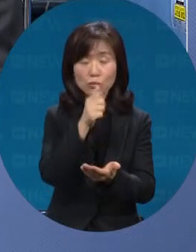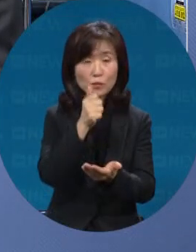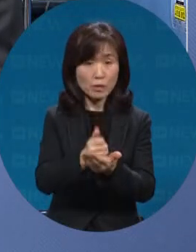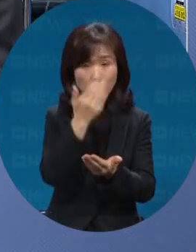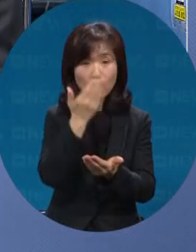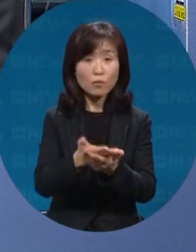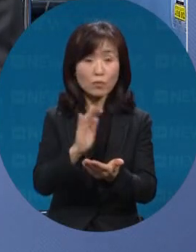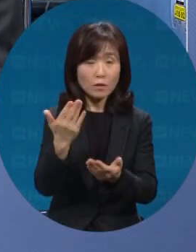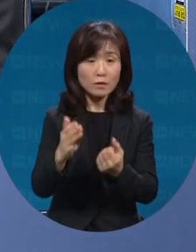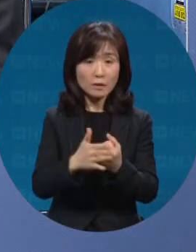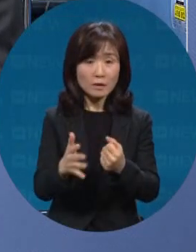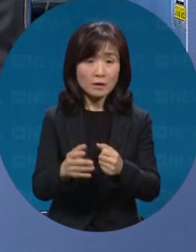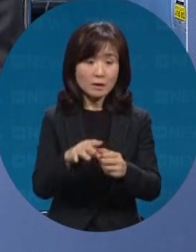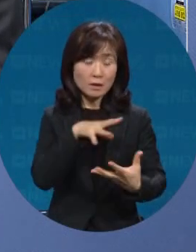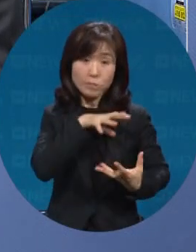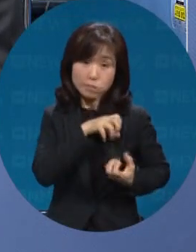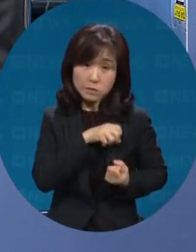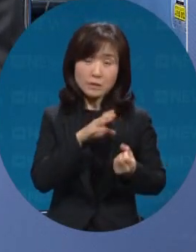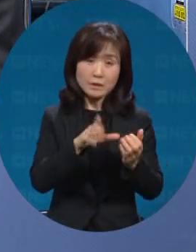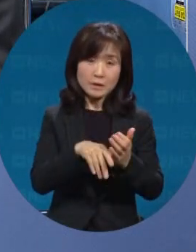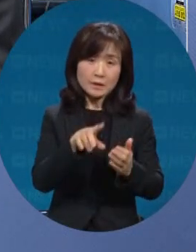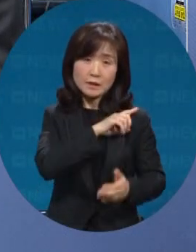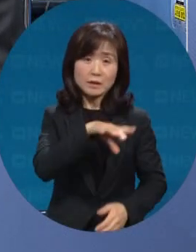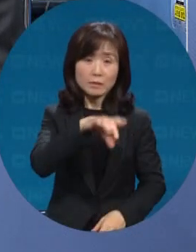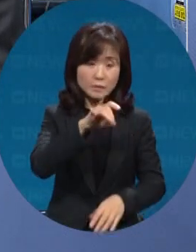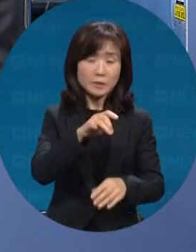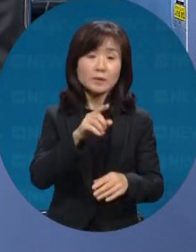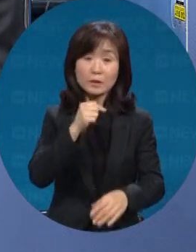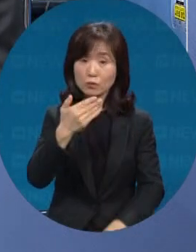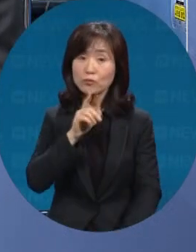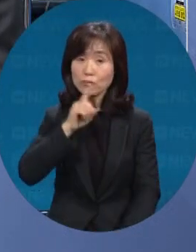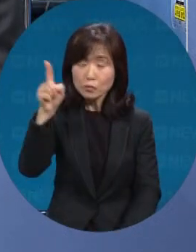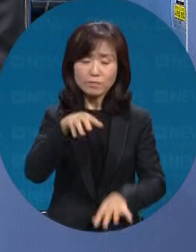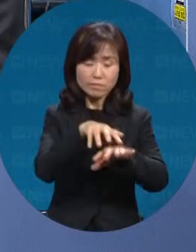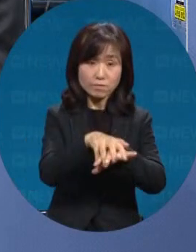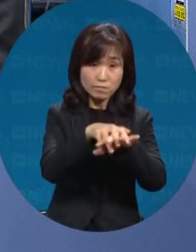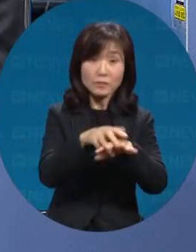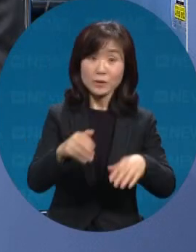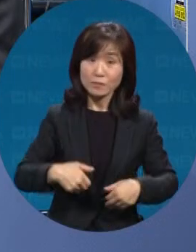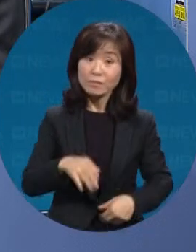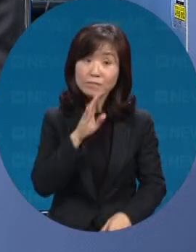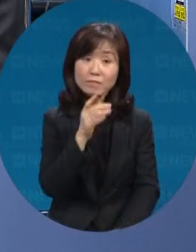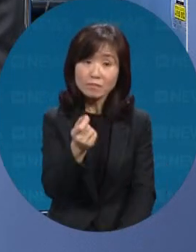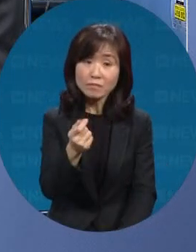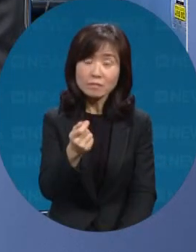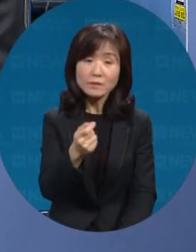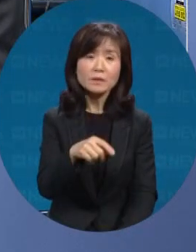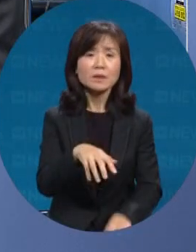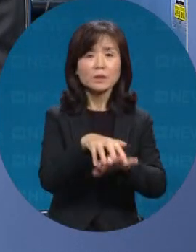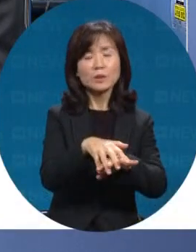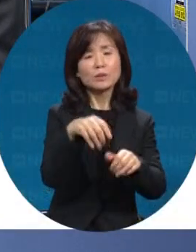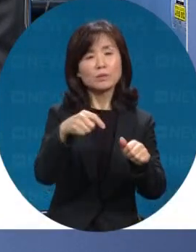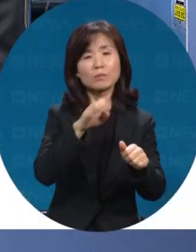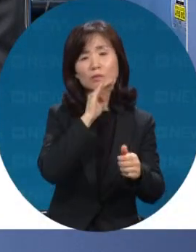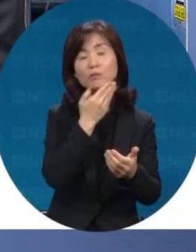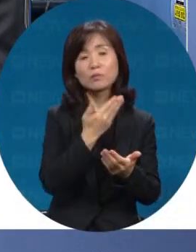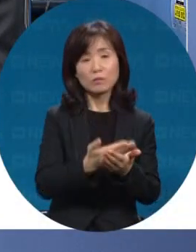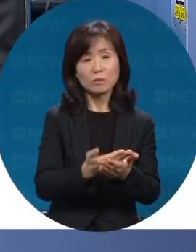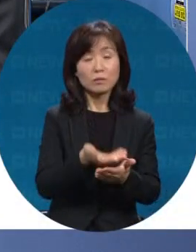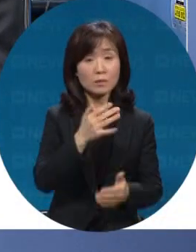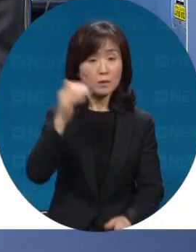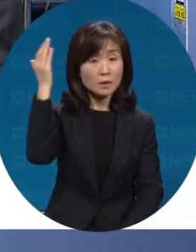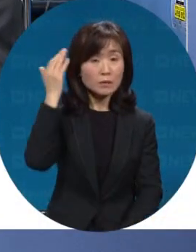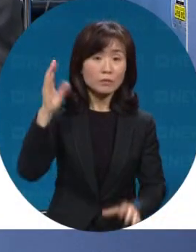상태에서는 심폐소생술을 하는 게 가장 좋다라는 말씀이셨고요. 우리 심폐소생술 교육이요. 정말 중요한 것 같은데 우리